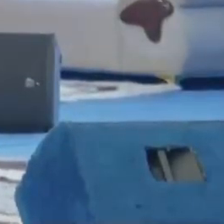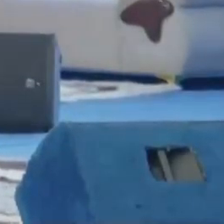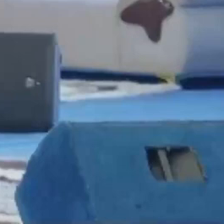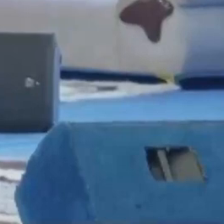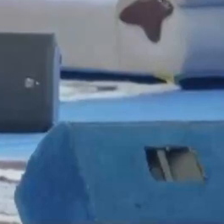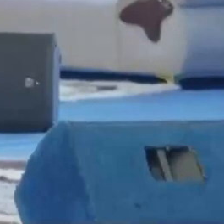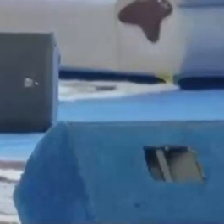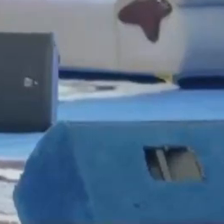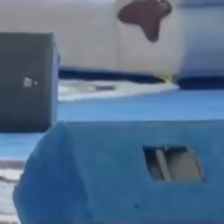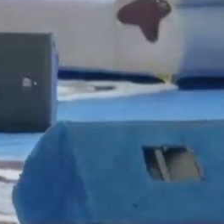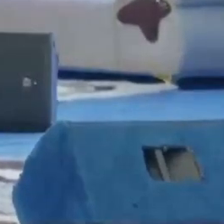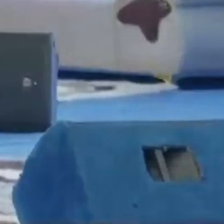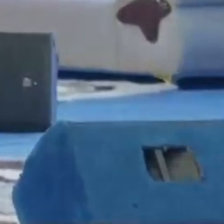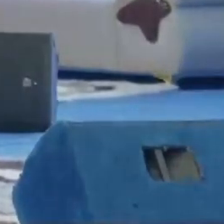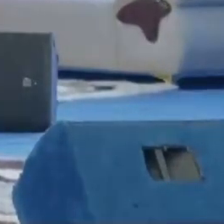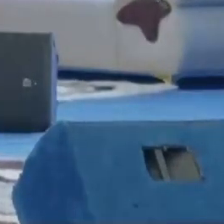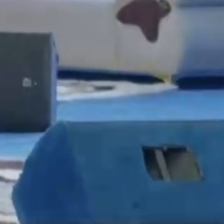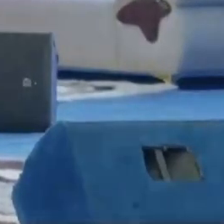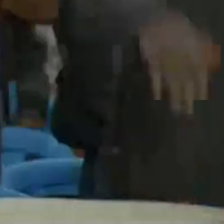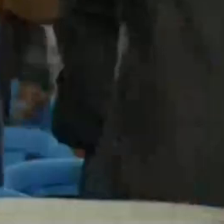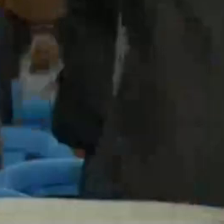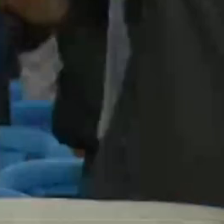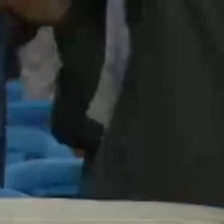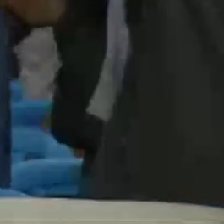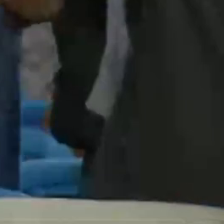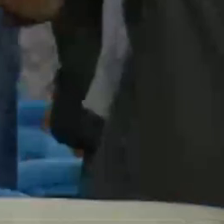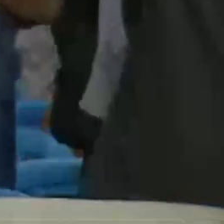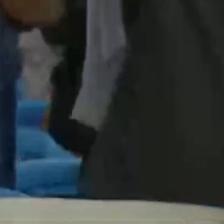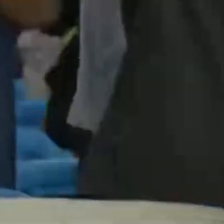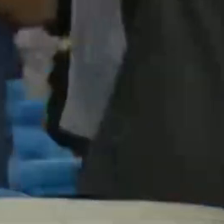Si vous êtes là, comme je suis là, je dis gloire à Dieu.